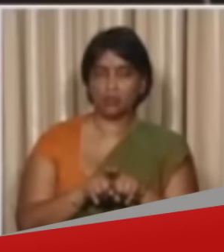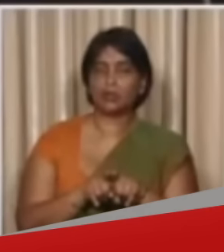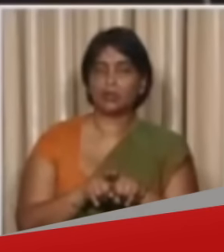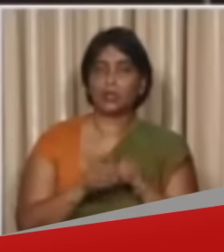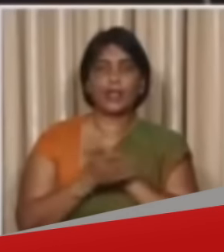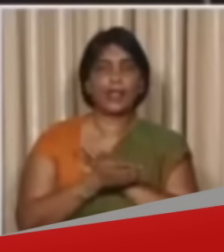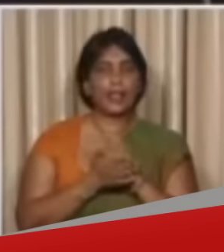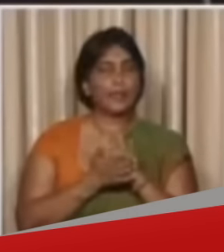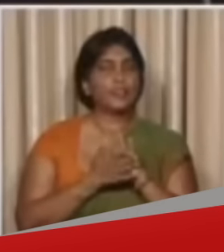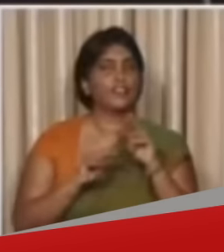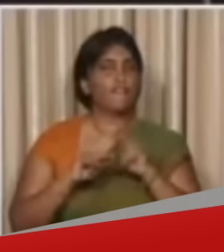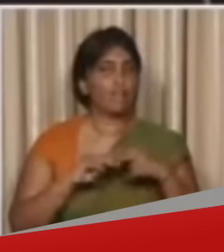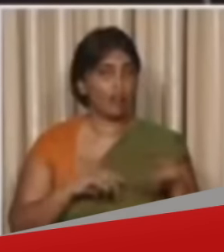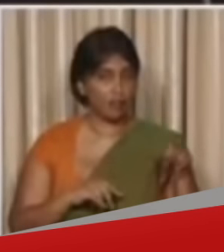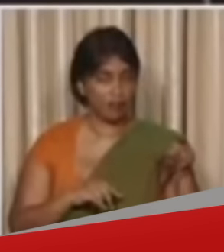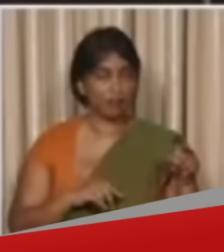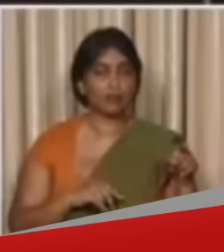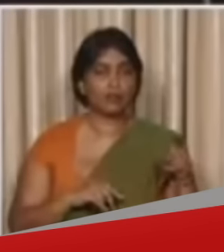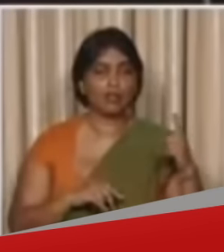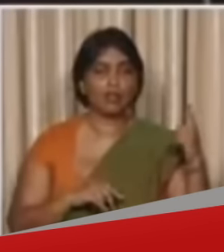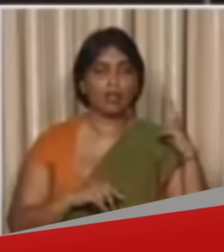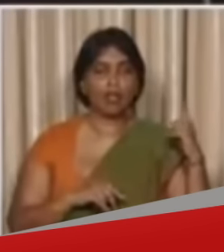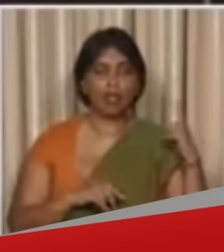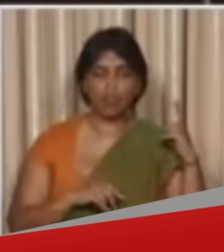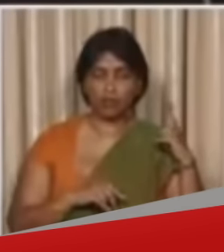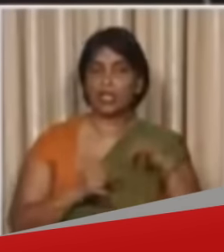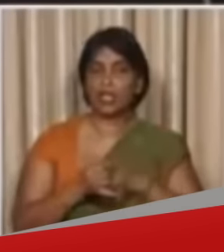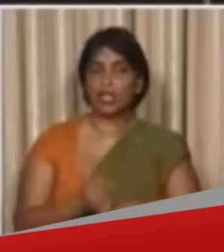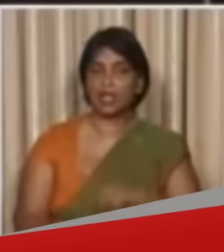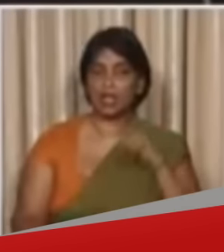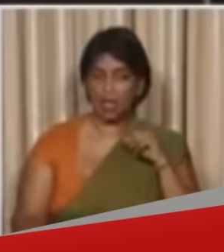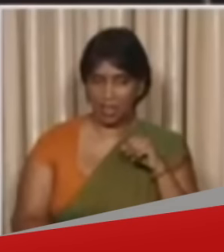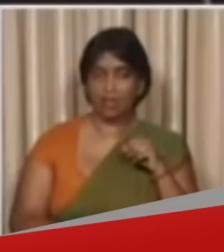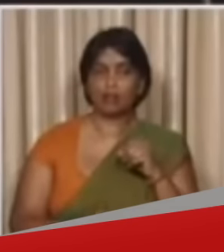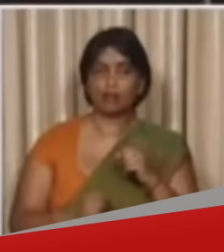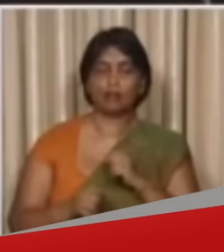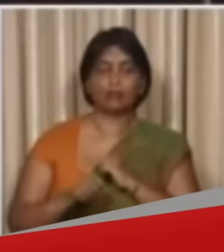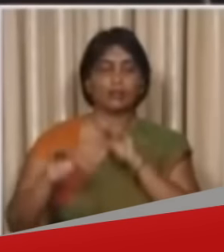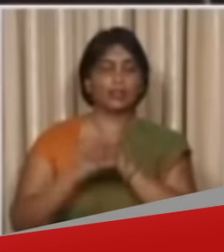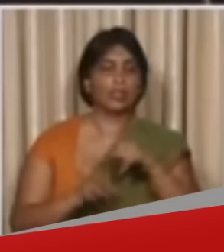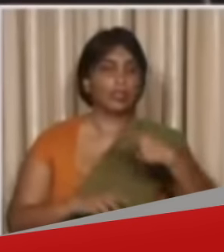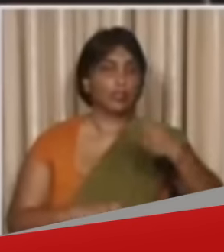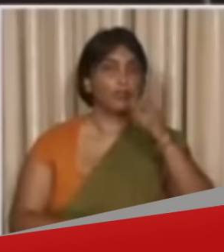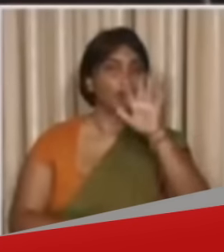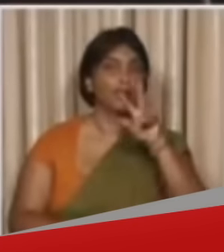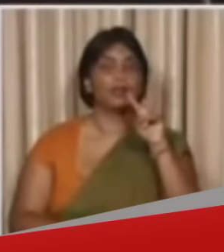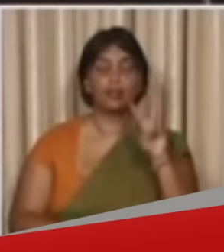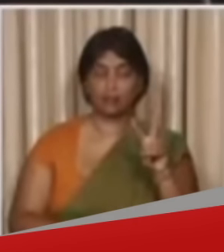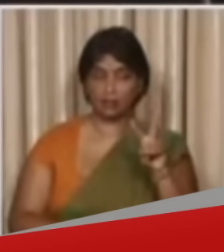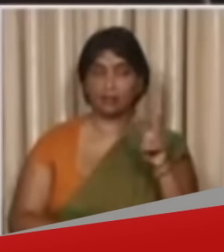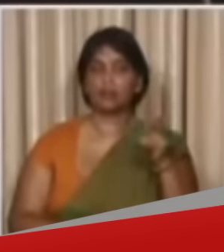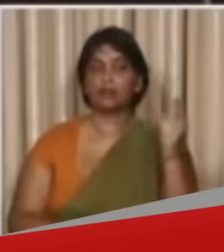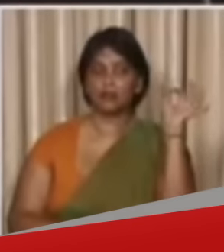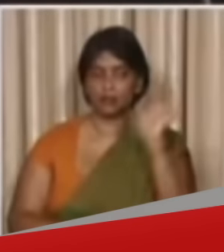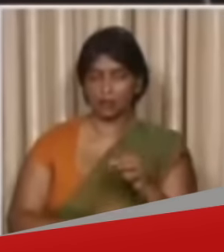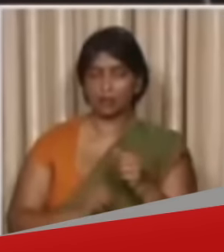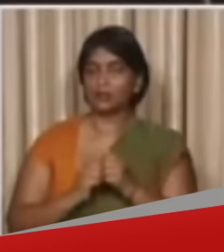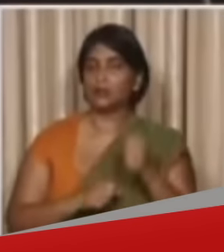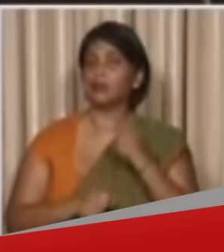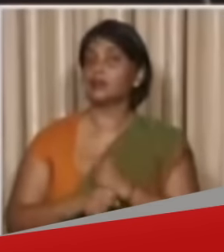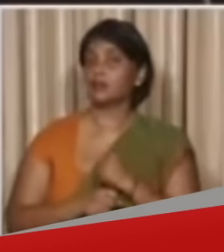හේමසිරි ප්‍රනාන්දු ආරක්ෂක ලේකම්වරයා විදියට පත් කරනවා. ඒ දවස් 52 කුමන්ත්‍රණ කරුවන් විසින් බලයට පත් කරපු